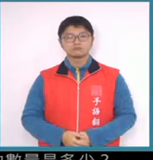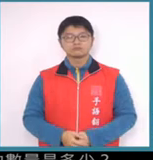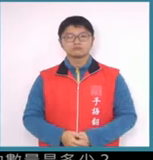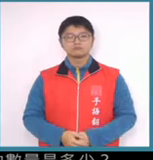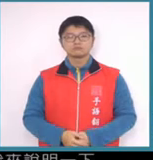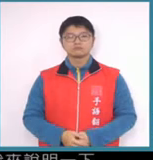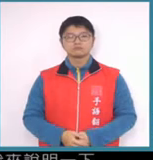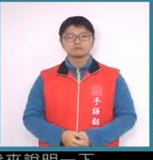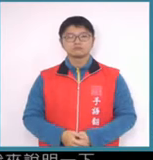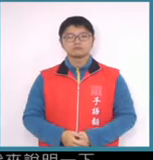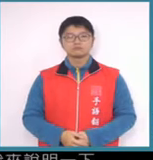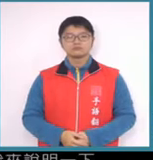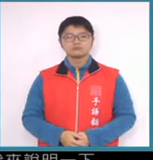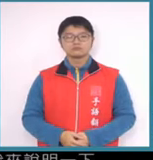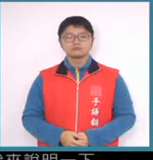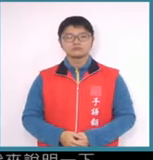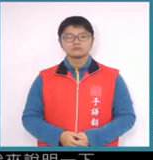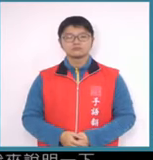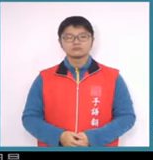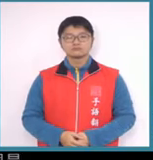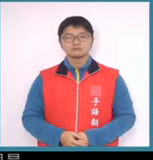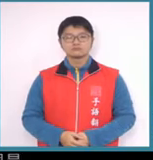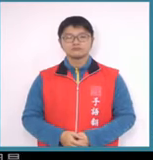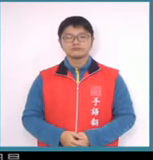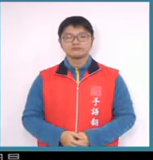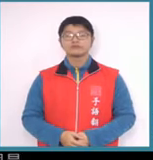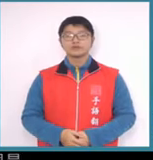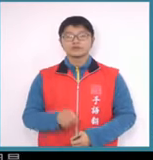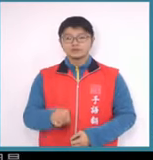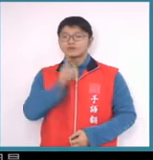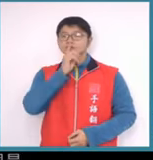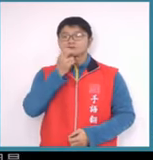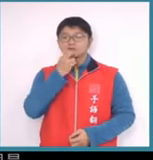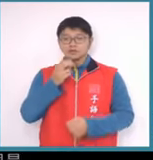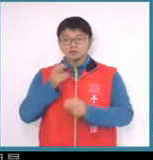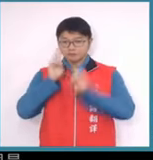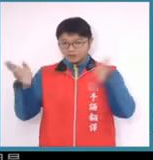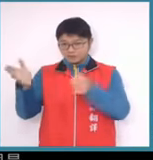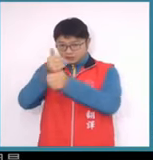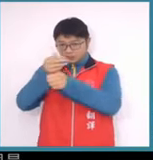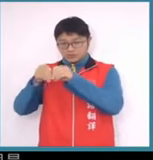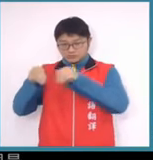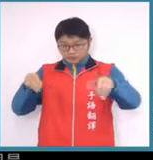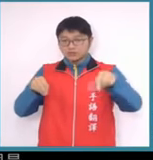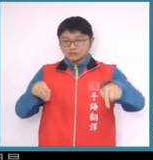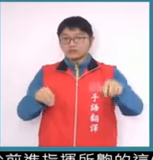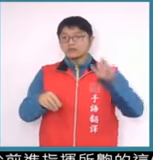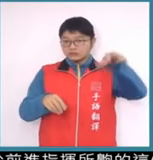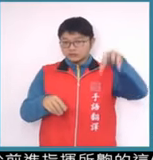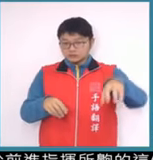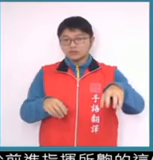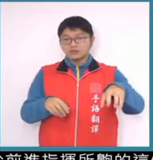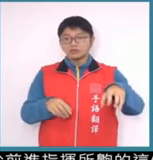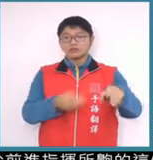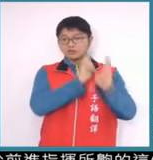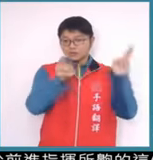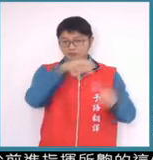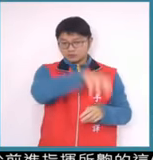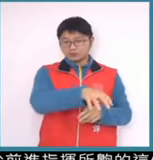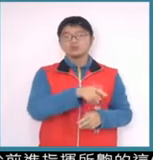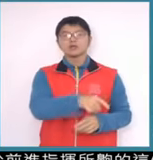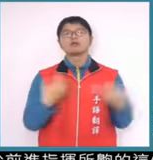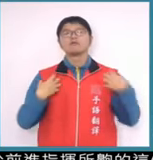这个是属于前进指挥所的这个管理范围，就是机场的范围，因为自贸港区是